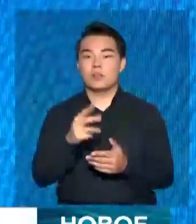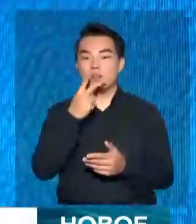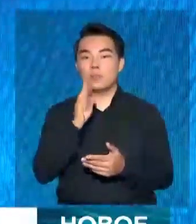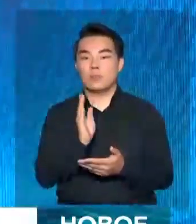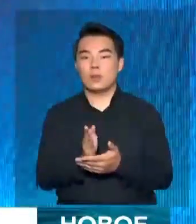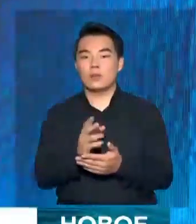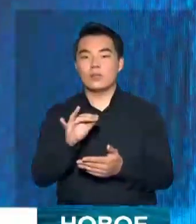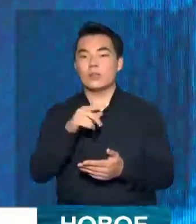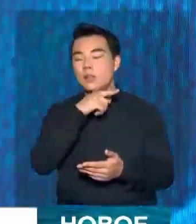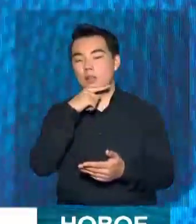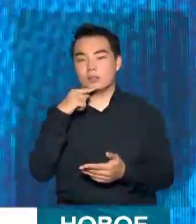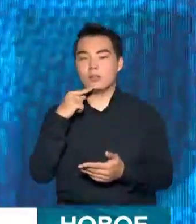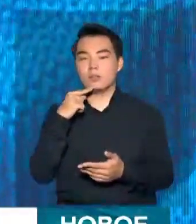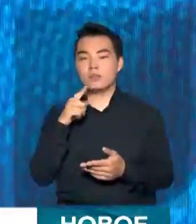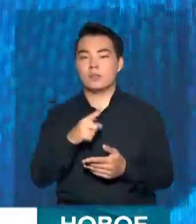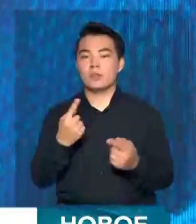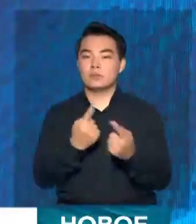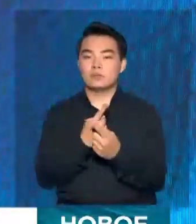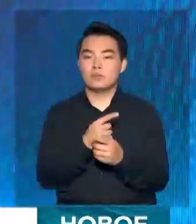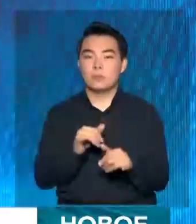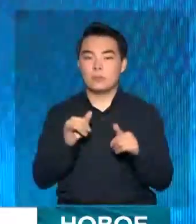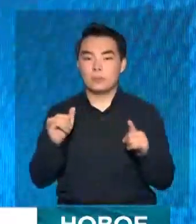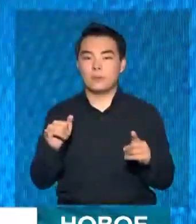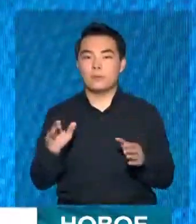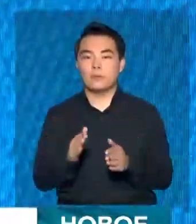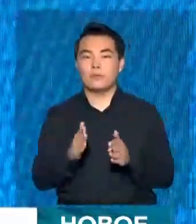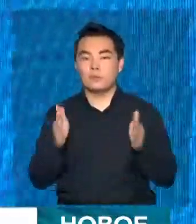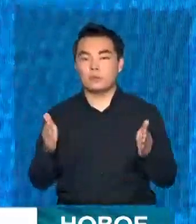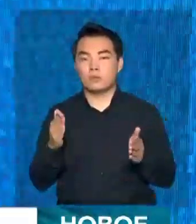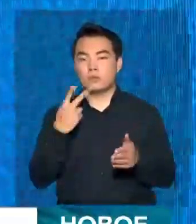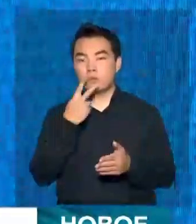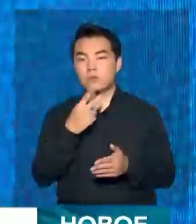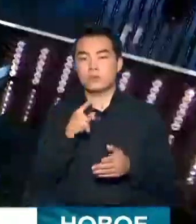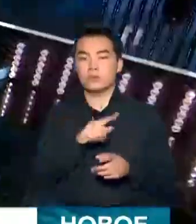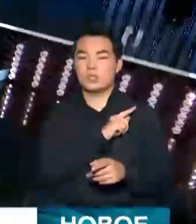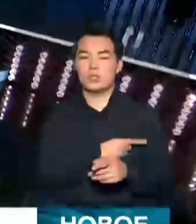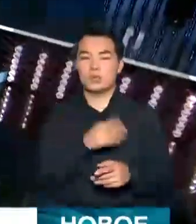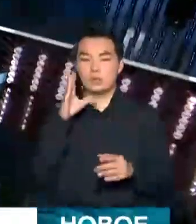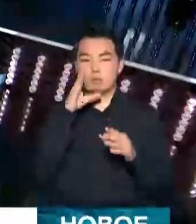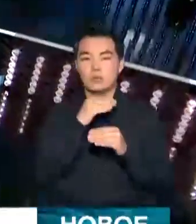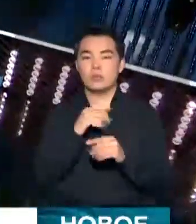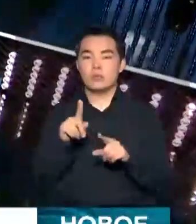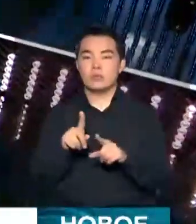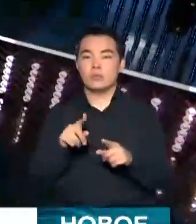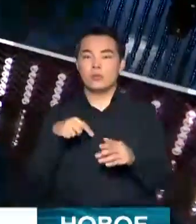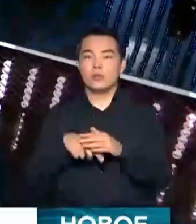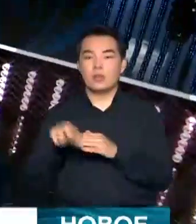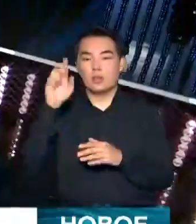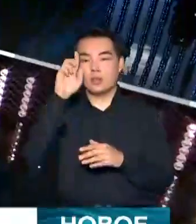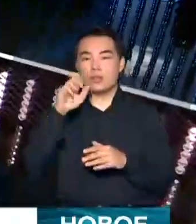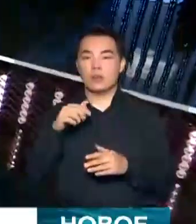или та же Россия. Короче говоря, вместе государство ОТГ сильнее, и главы государства это осознают,